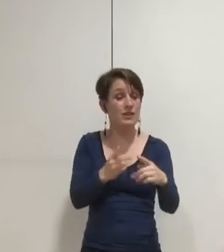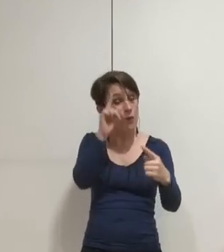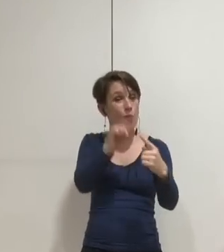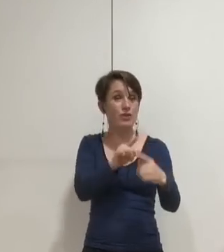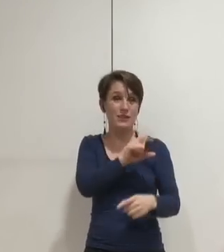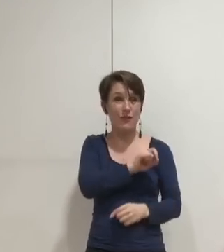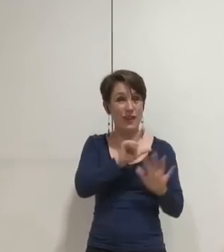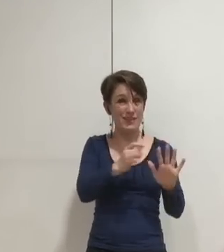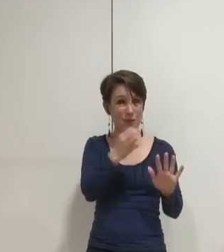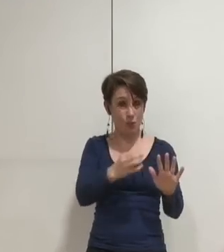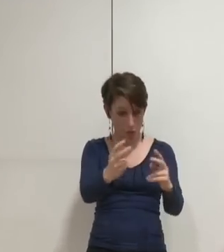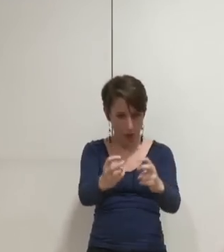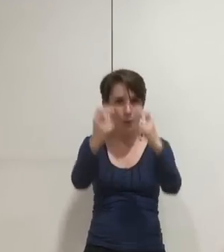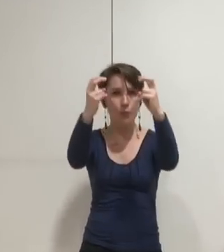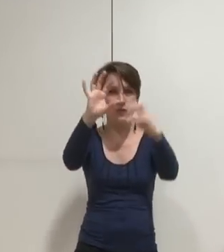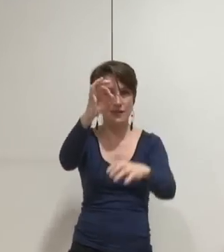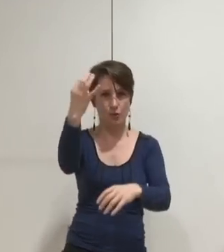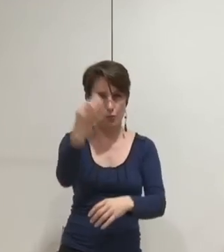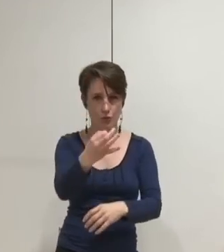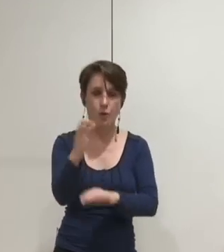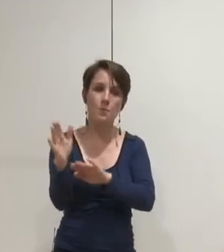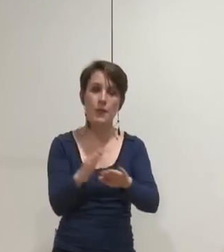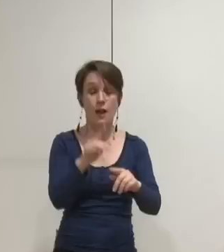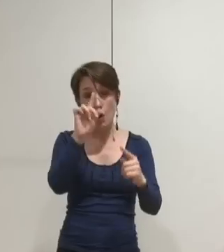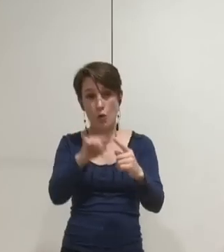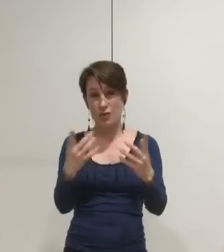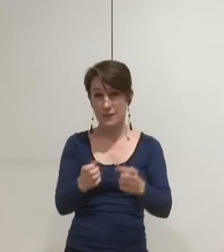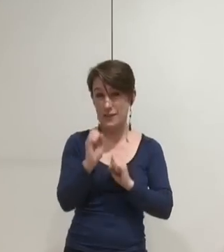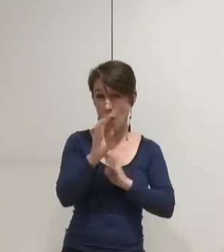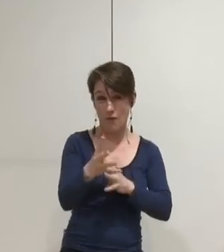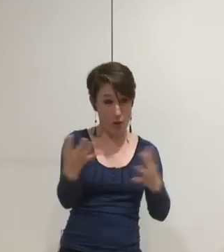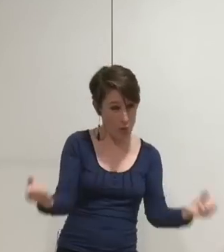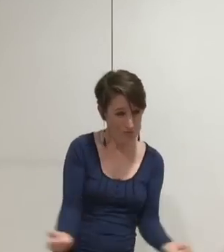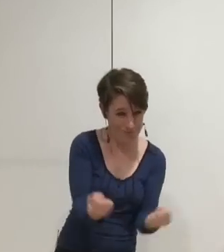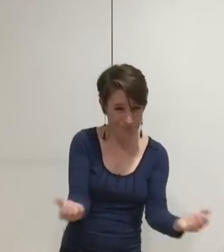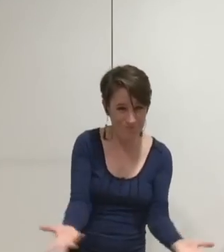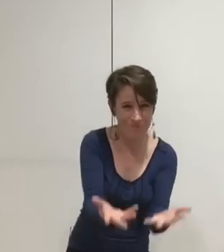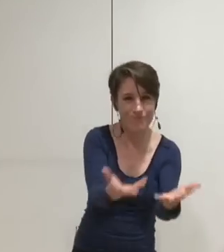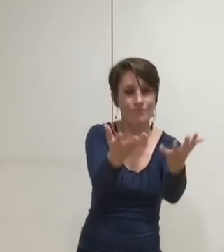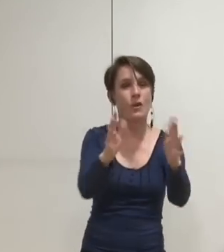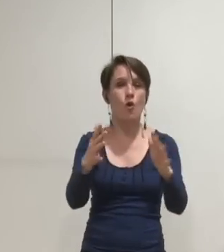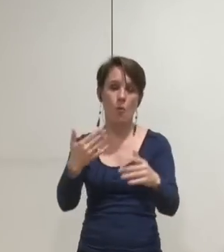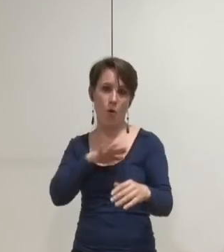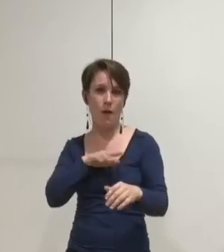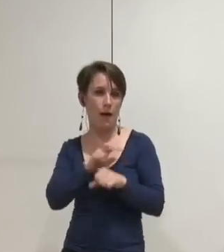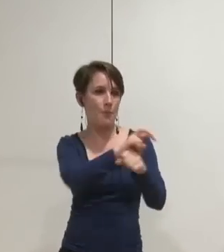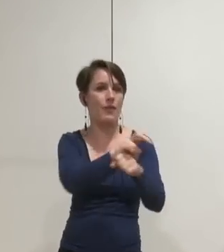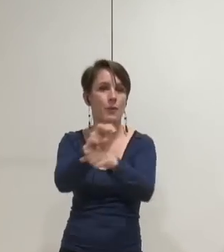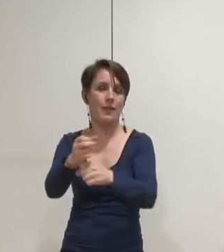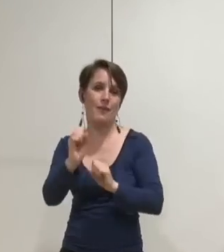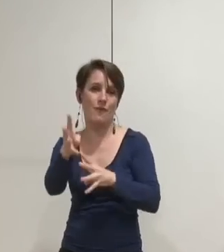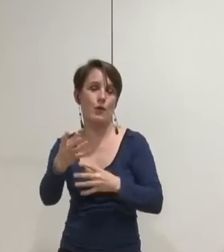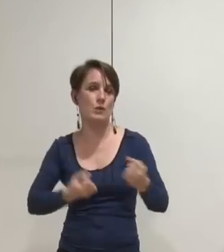%. un développement de la pratique du vélo notamment avec la mise à disposition facilité de vélo de service pour les